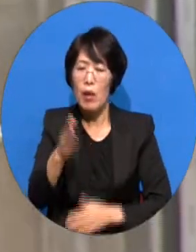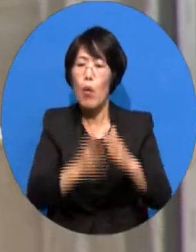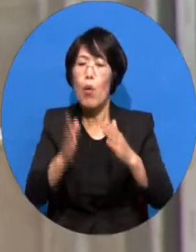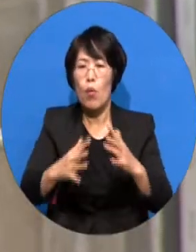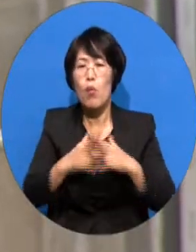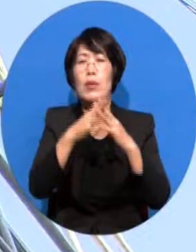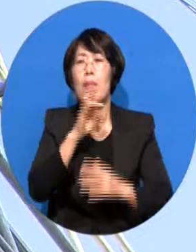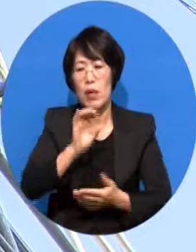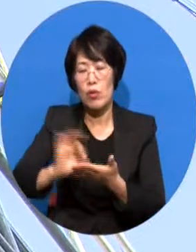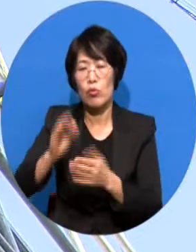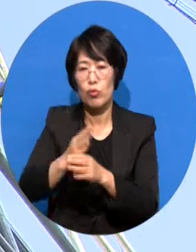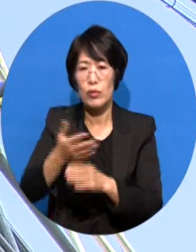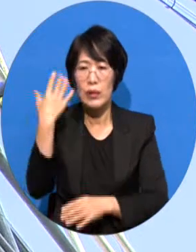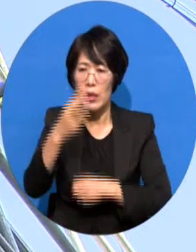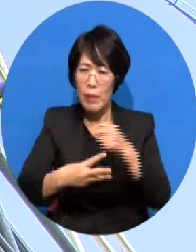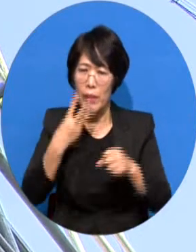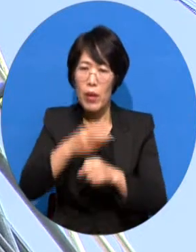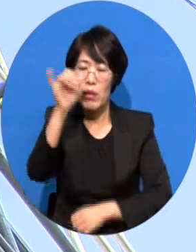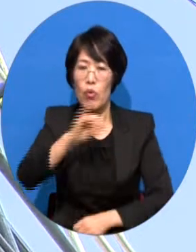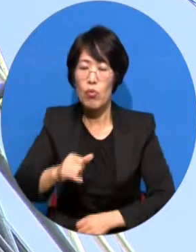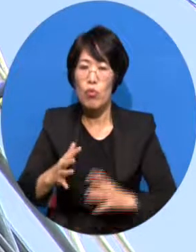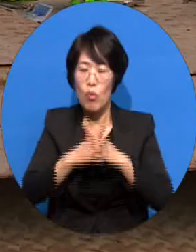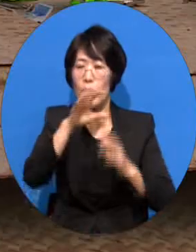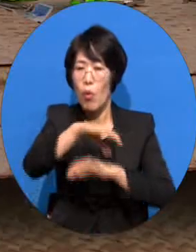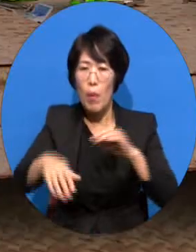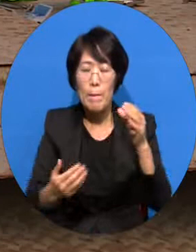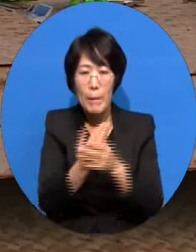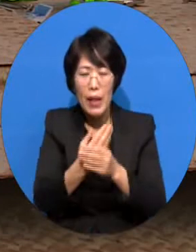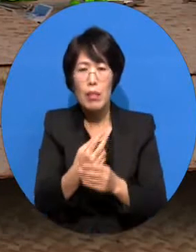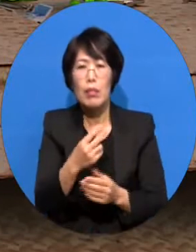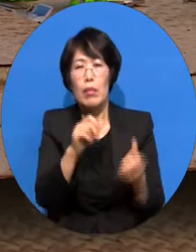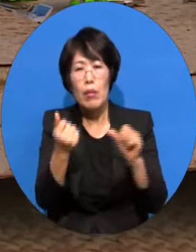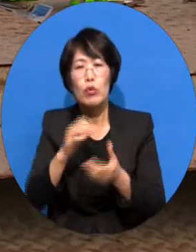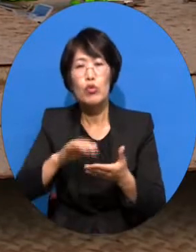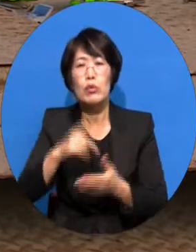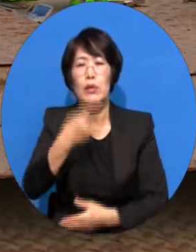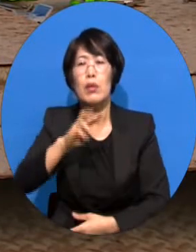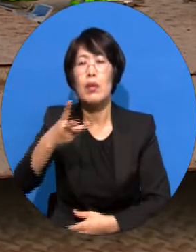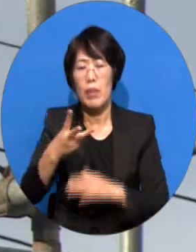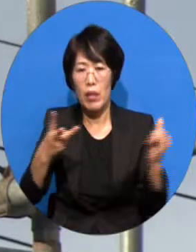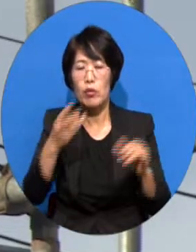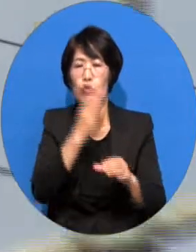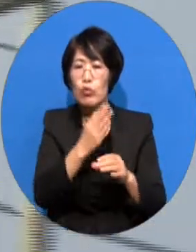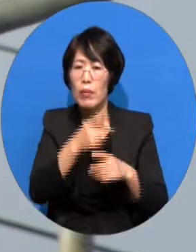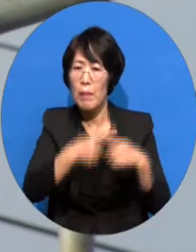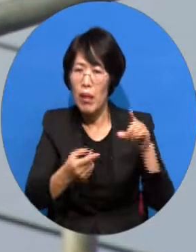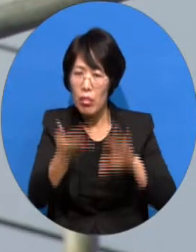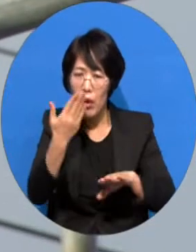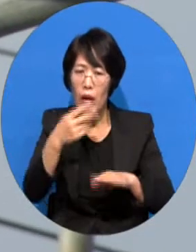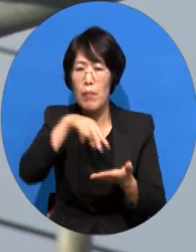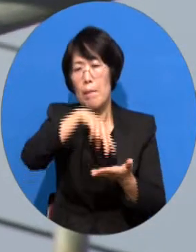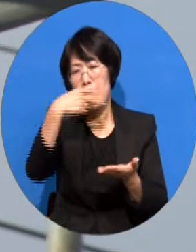뿐입니다 지난 3년여간 전국 공사현장에서 발생한 사망자는 1300여 명 이 가운데 절반 이상이